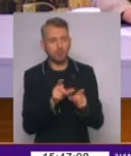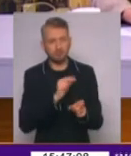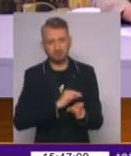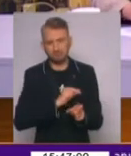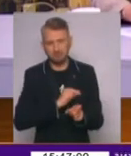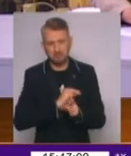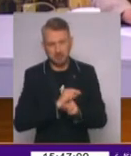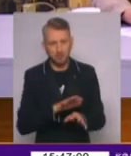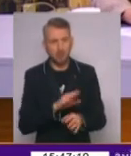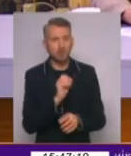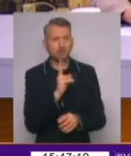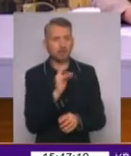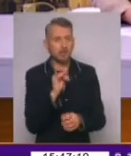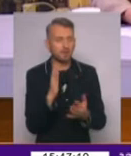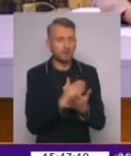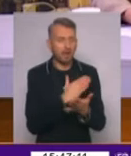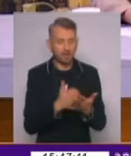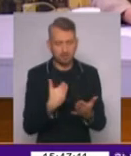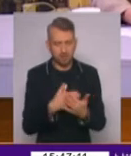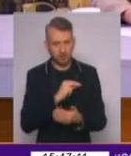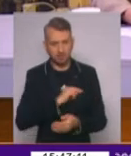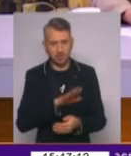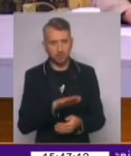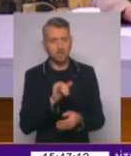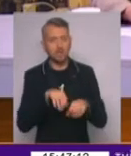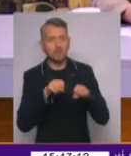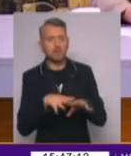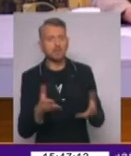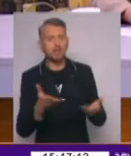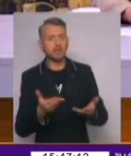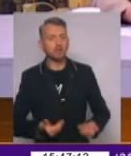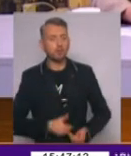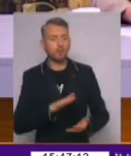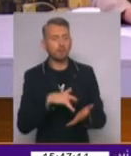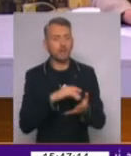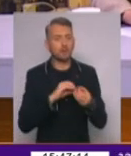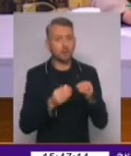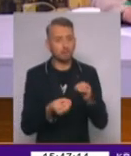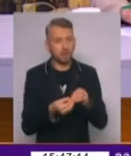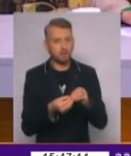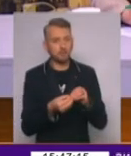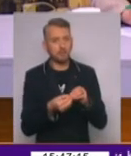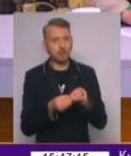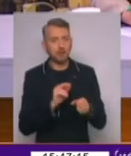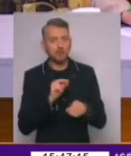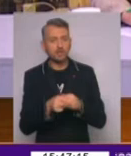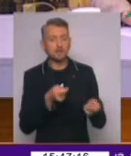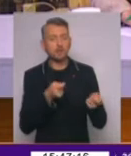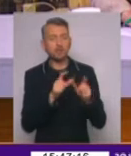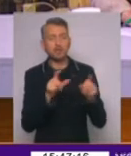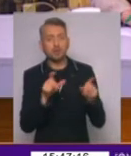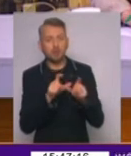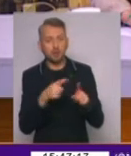недієздатними, що ЖЕКи взагалі майже не працюють, і вирішення якихось житлово-комунальних проблем через керуючі компанії